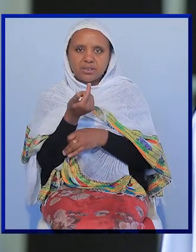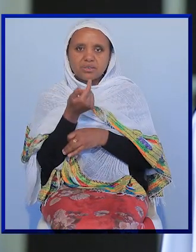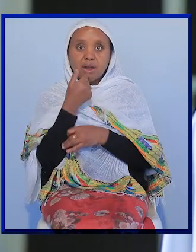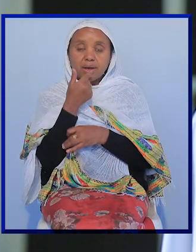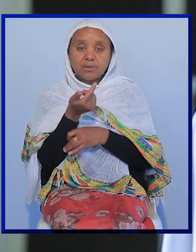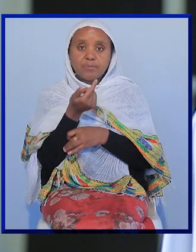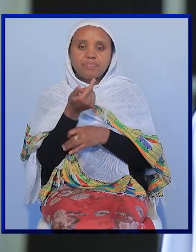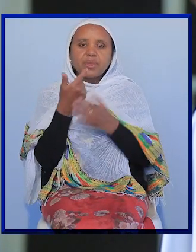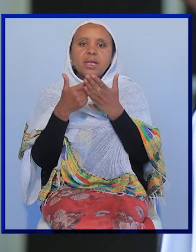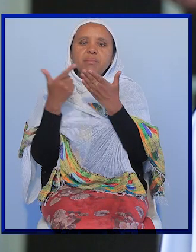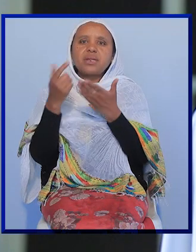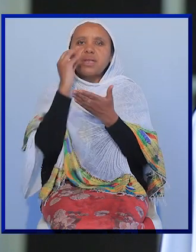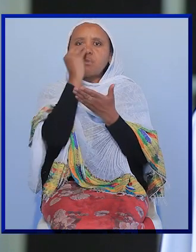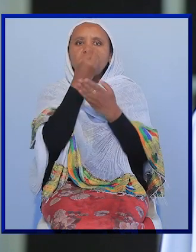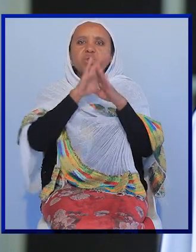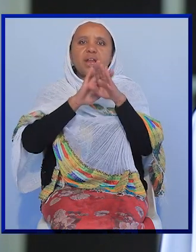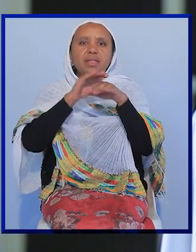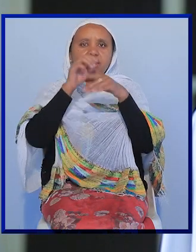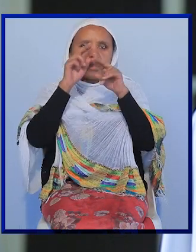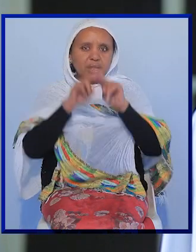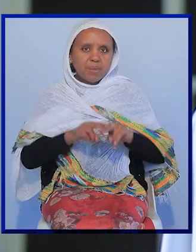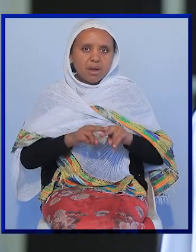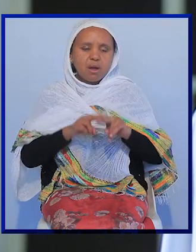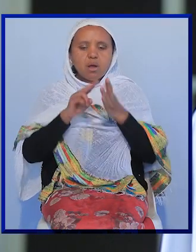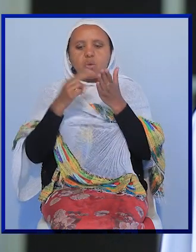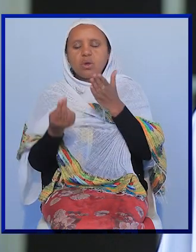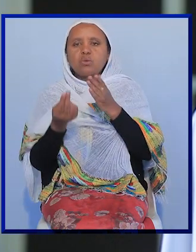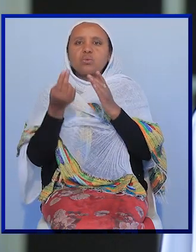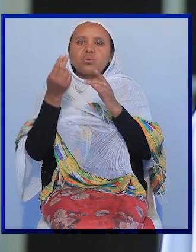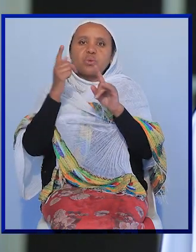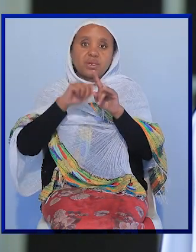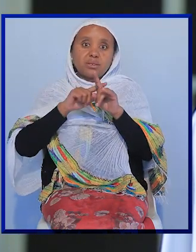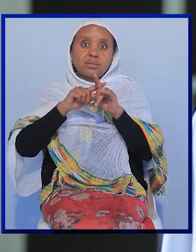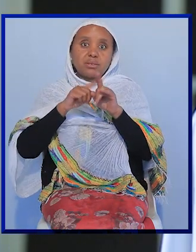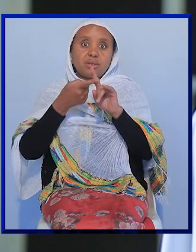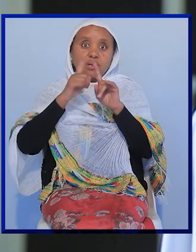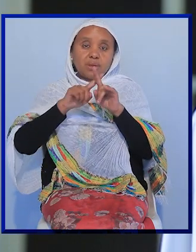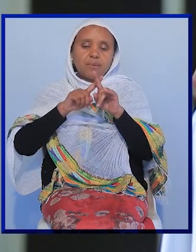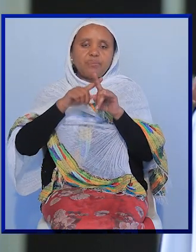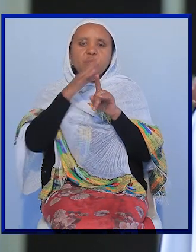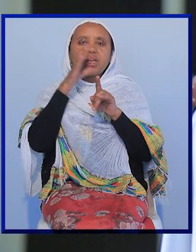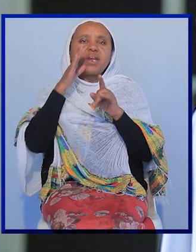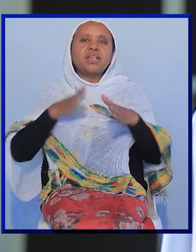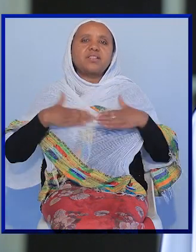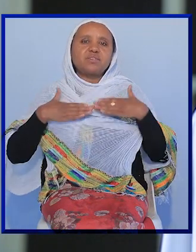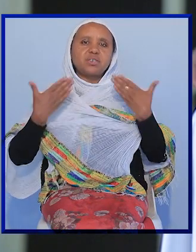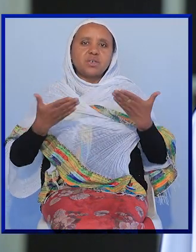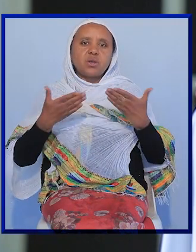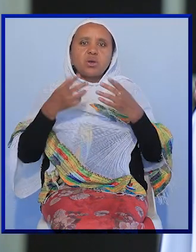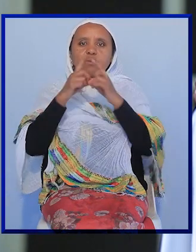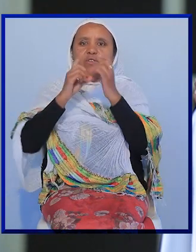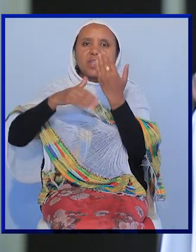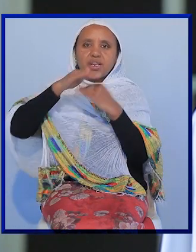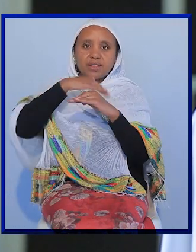ካልን በእነዚህ አበቦች ላይ ከተመካ ከውድቀቱ ይመለሳል። ቅድም ወዳልነው ወደ ገነተ ትፍስት ወበፍሬ